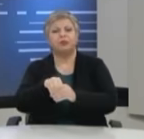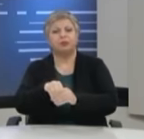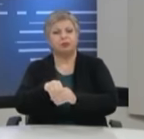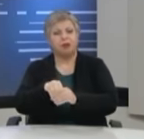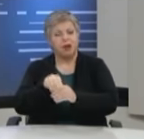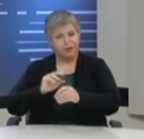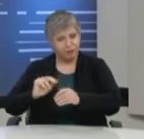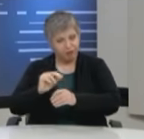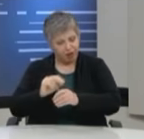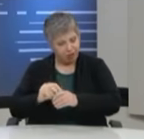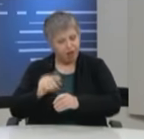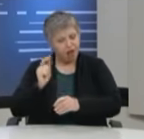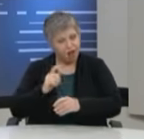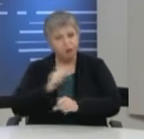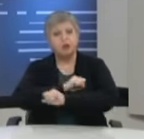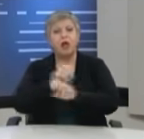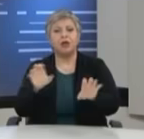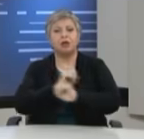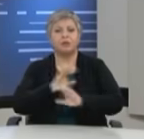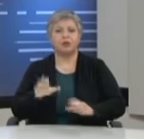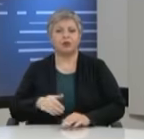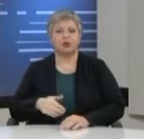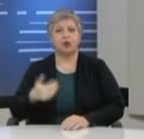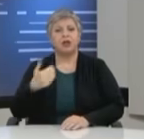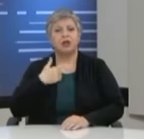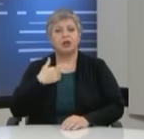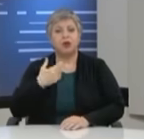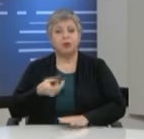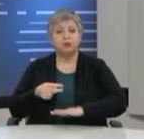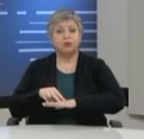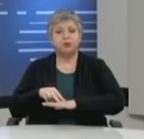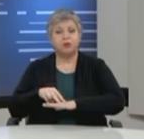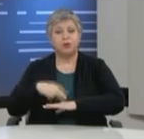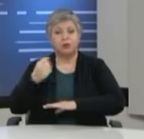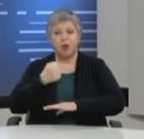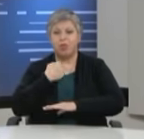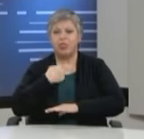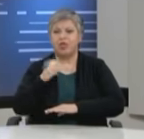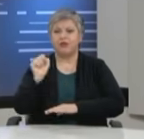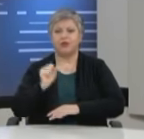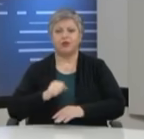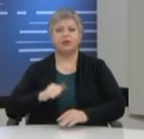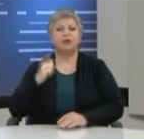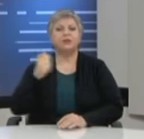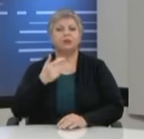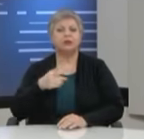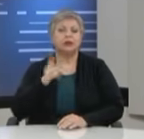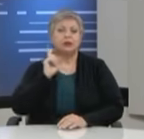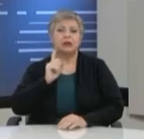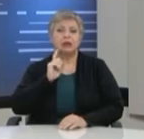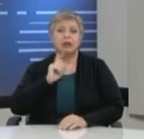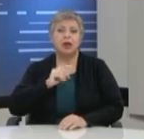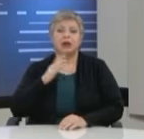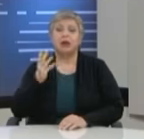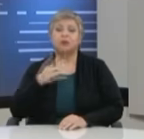να διαφωνήσω, ακόμα και ανοιχτά, με τους ισχυρούς εταίρους μας, όπως η καγκελάριος Μέρκελ.